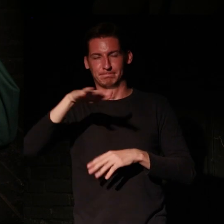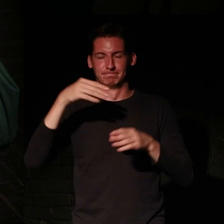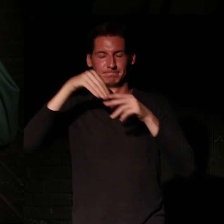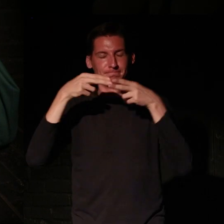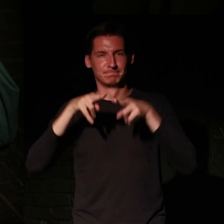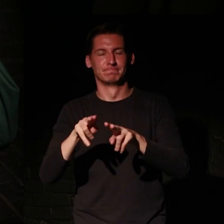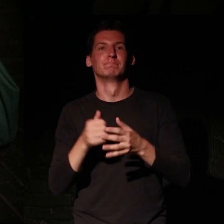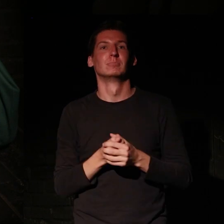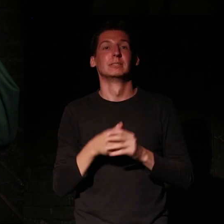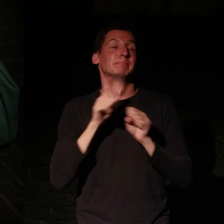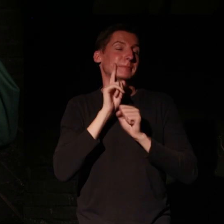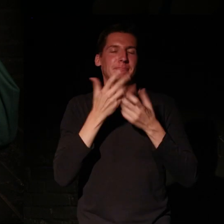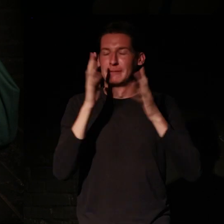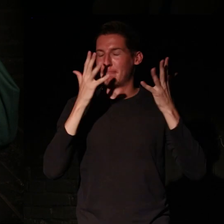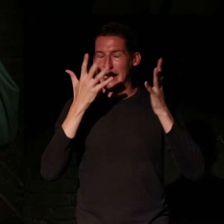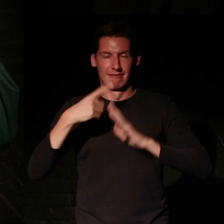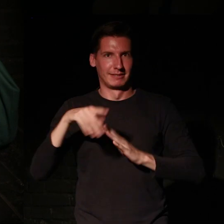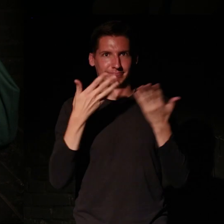Jeszcze raz, małą brawą.